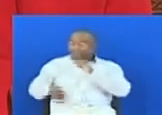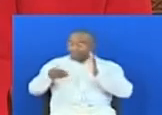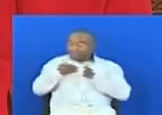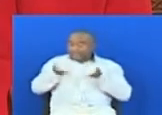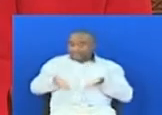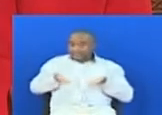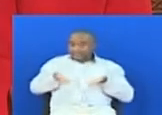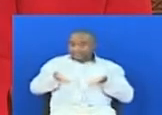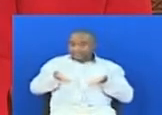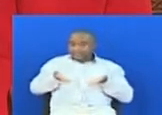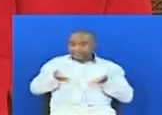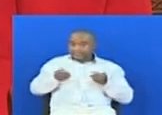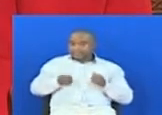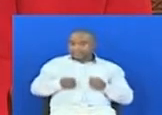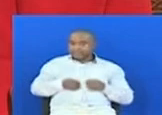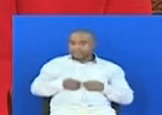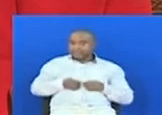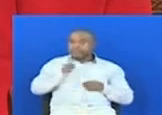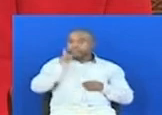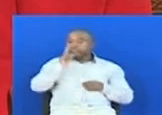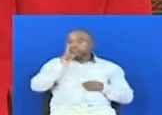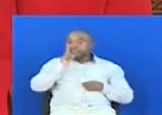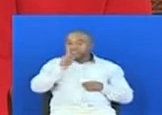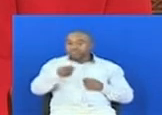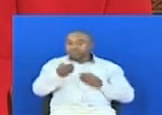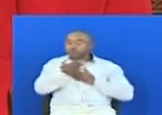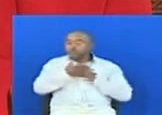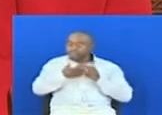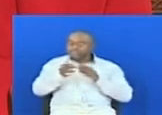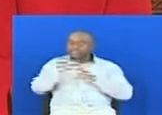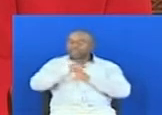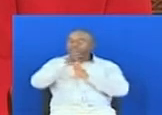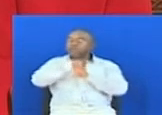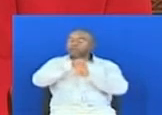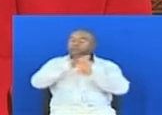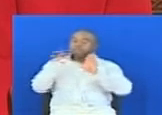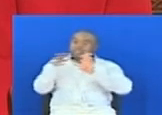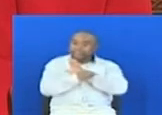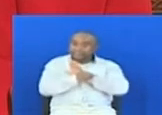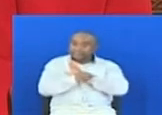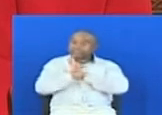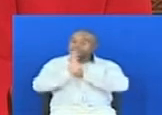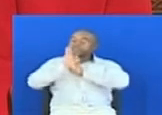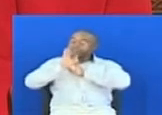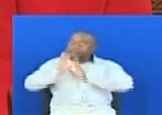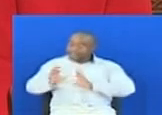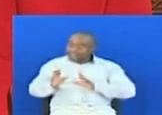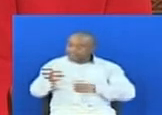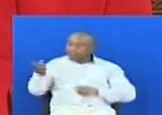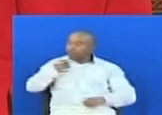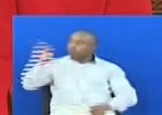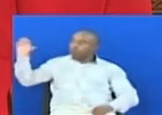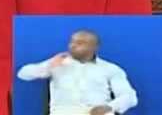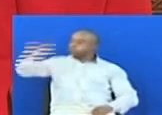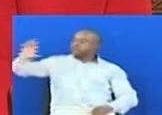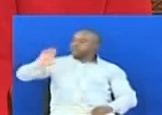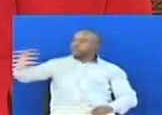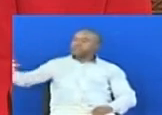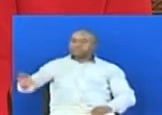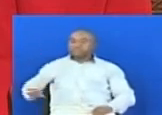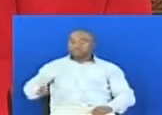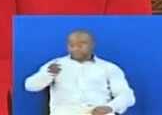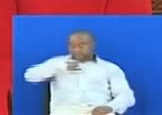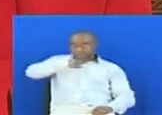tunapozungumza, ziko nchi hata za East Africa Mashariki, za Afrika Mashariki ambazo zimechukua mkopo huo. Lakini